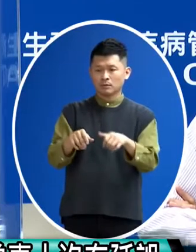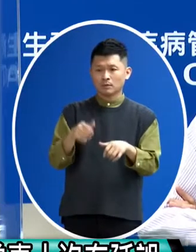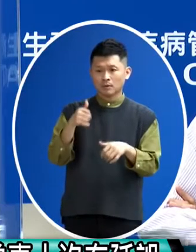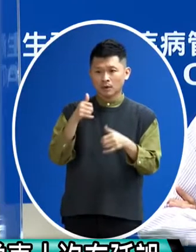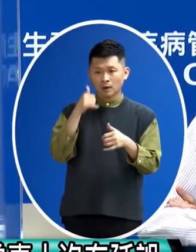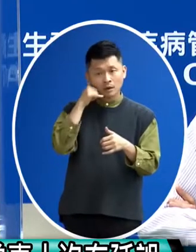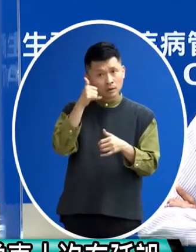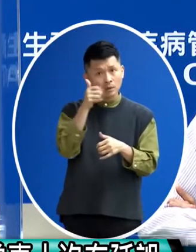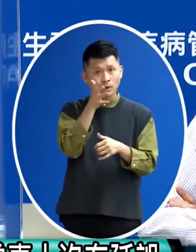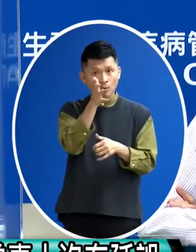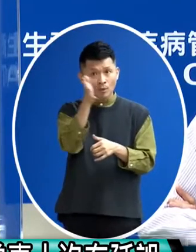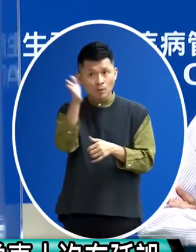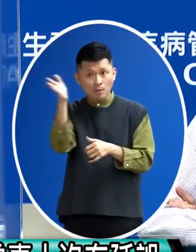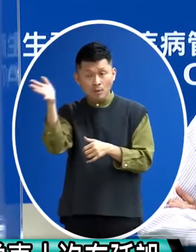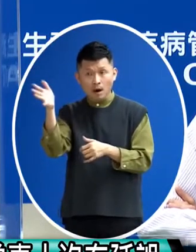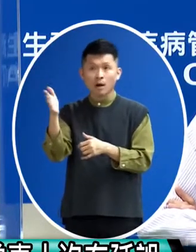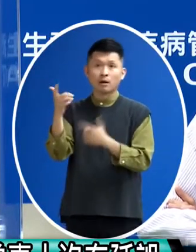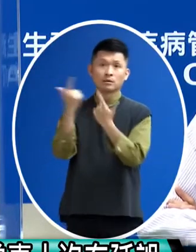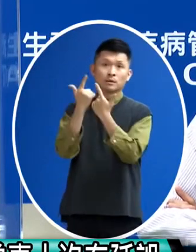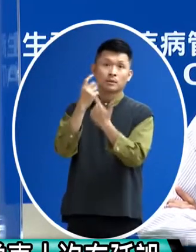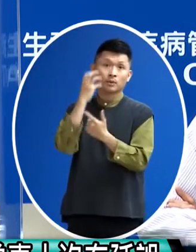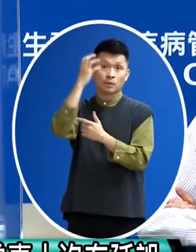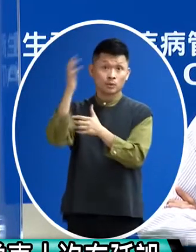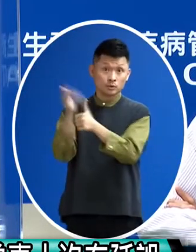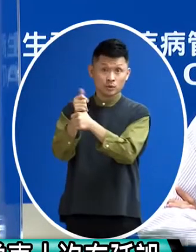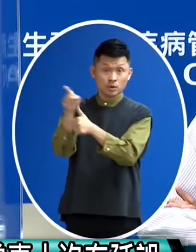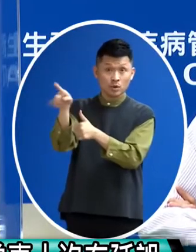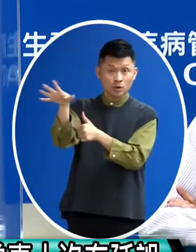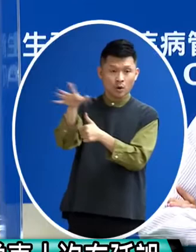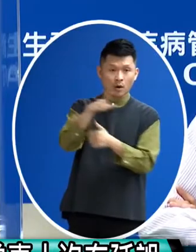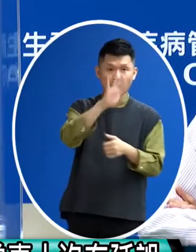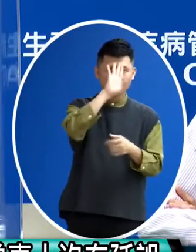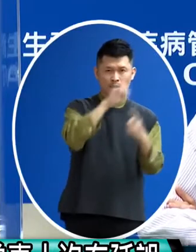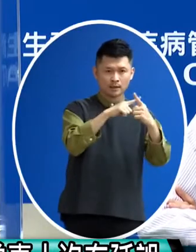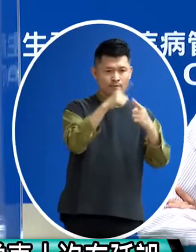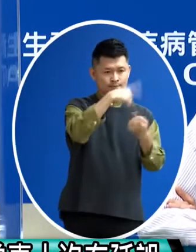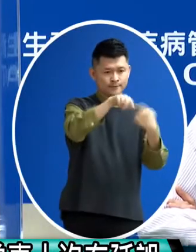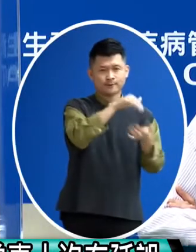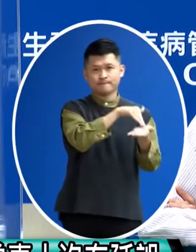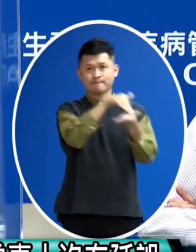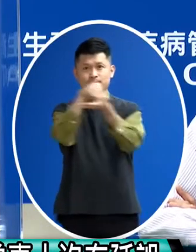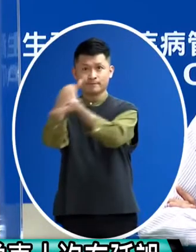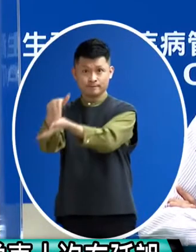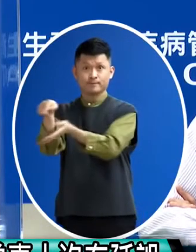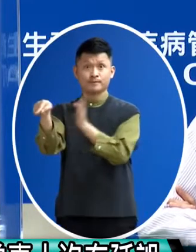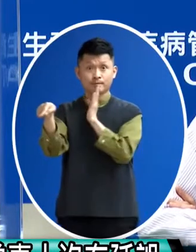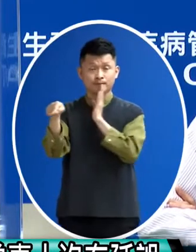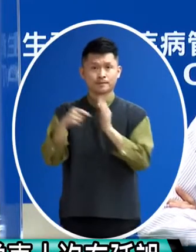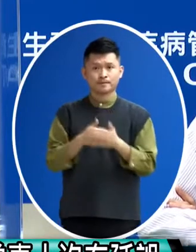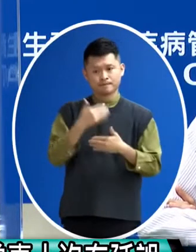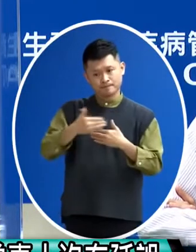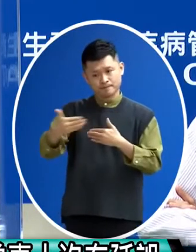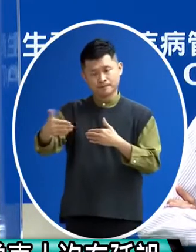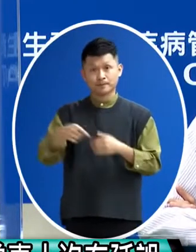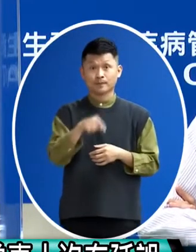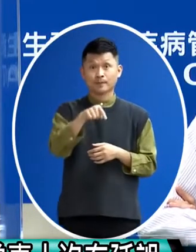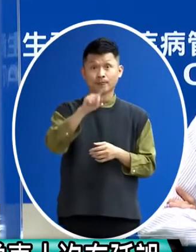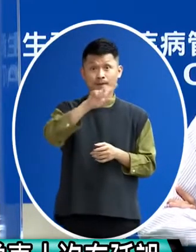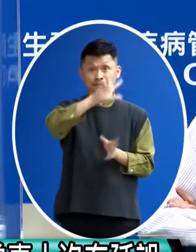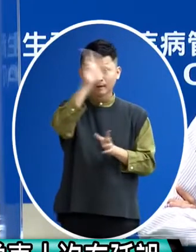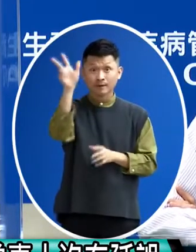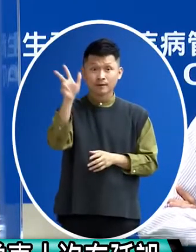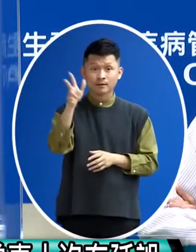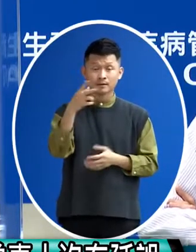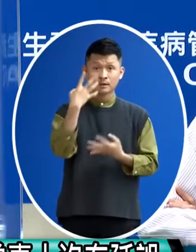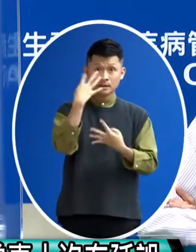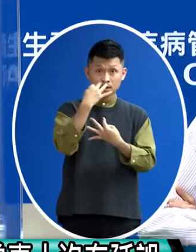问，那很快他求到北荣的系统，然后把病人转出去。所以我要强调说，那天是一个新的系统，可以